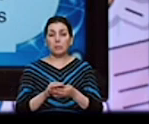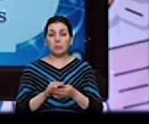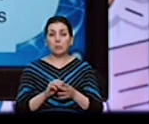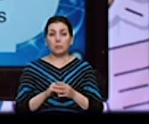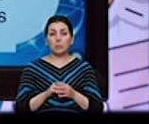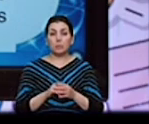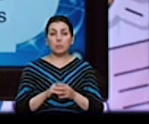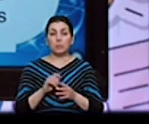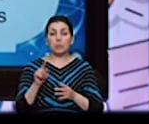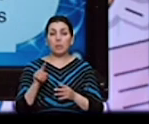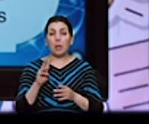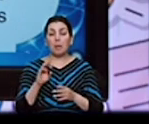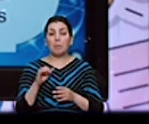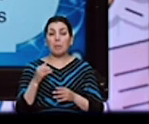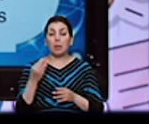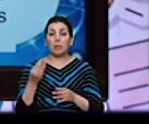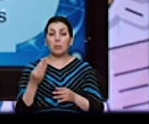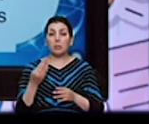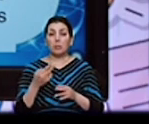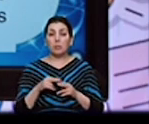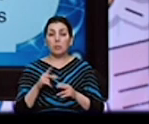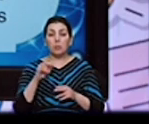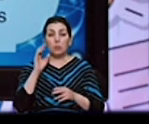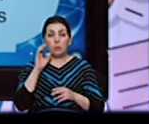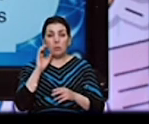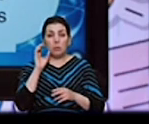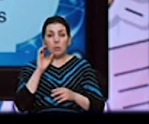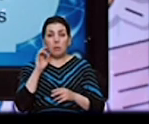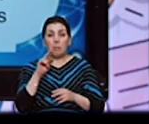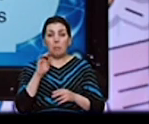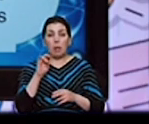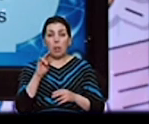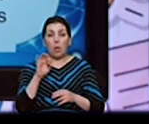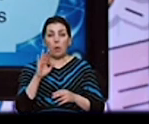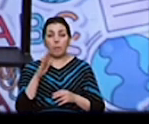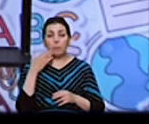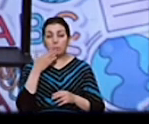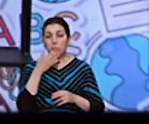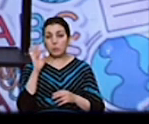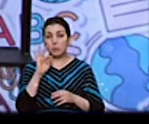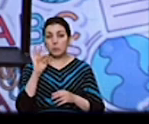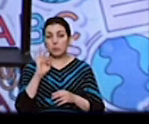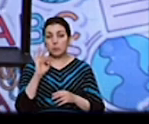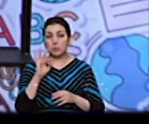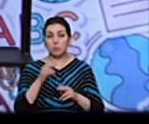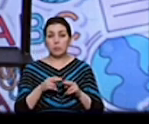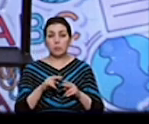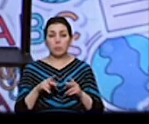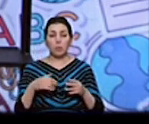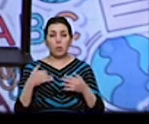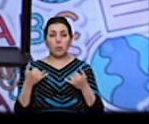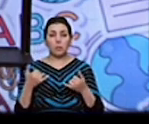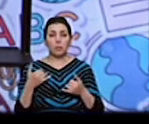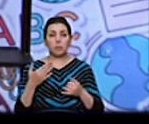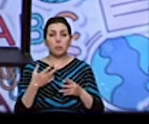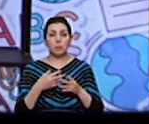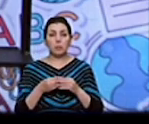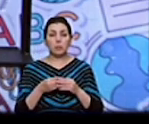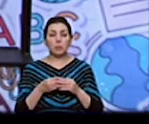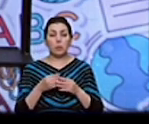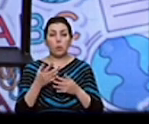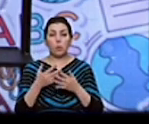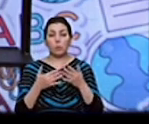tanishamiz. Ushbu mashqimiz esa o'zbek palovi haqida. Qani, hozir men sizlarga